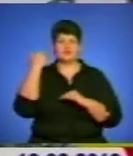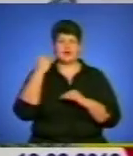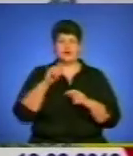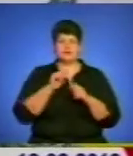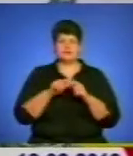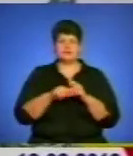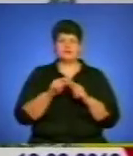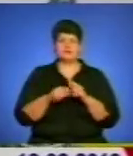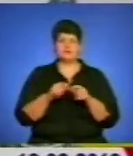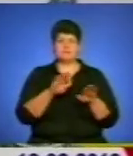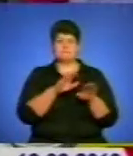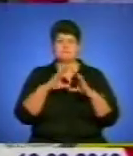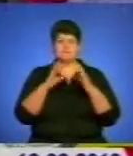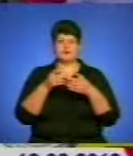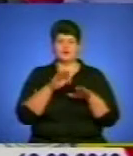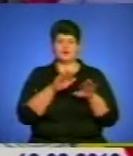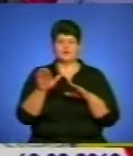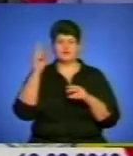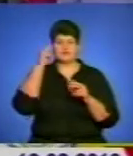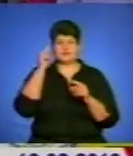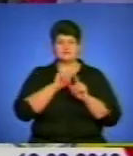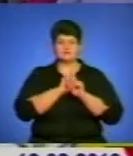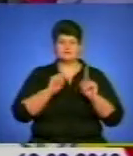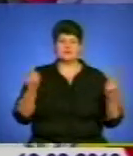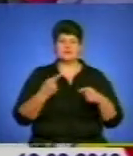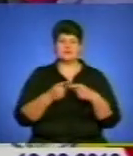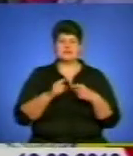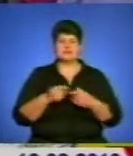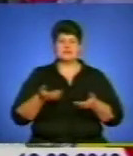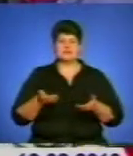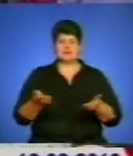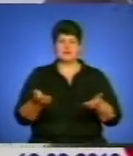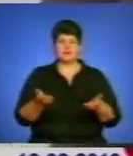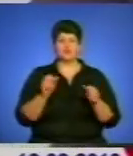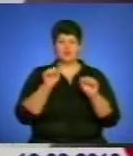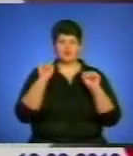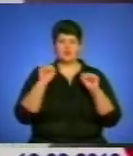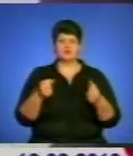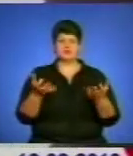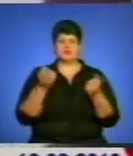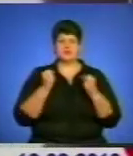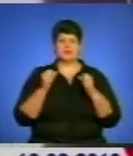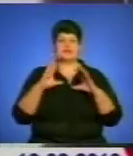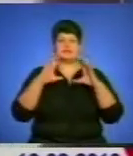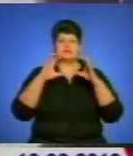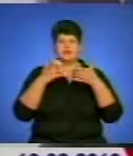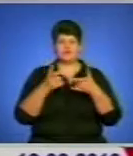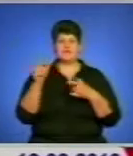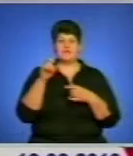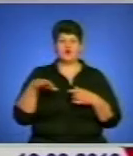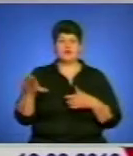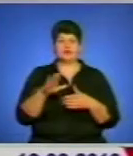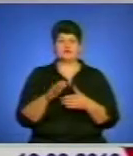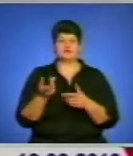міжнародного рівня вивчали особливості цієї санної траси. В ідеалі тут можна приймати світові та європейські першості. Однак на цей